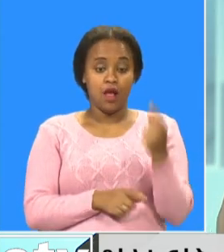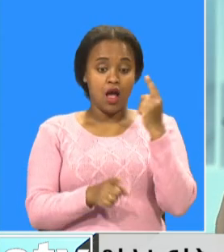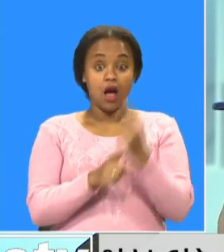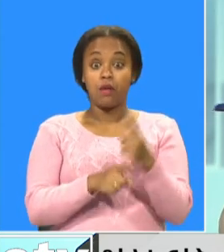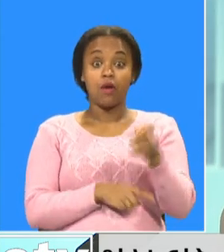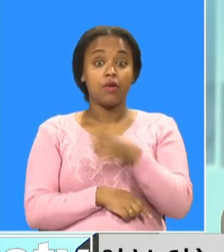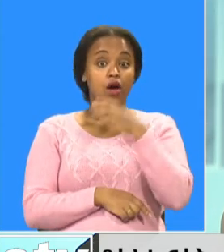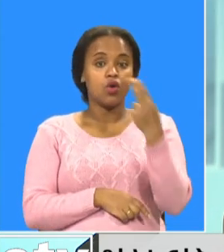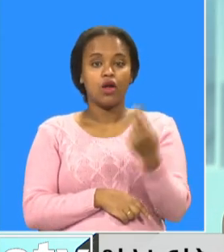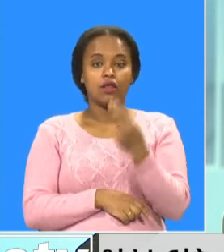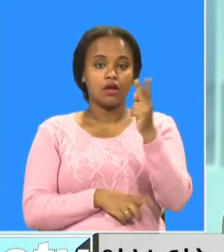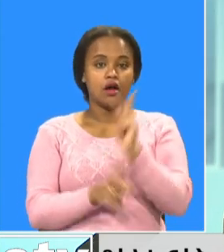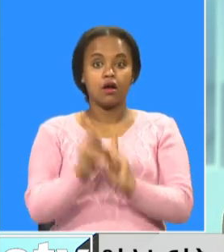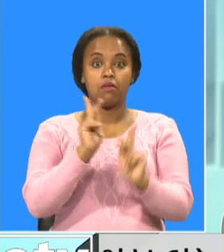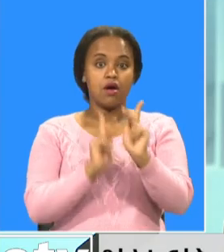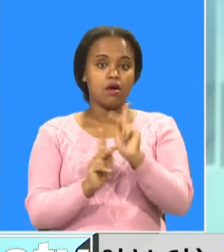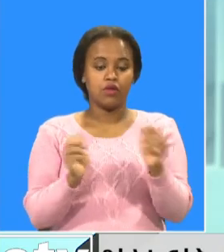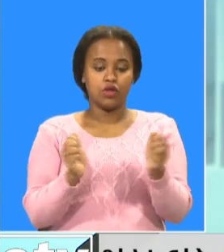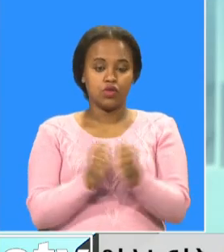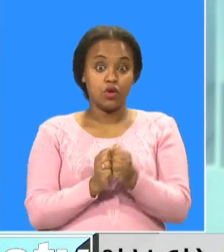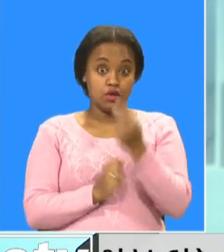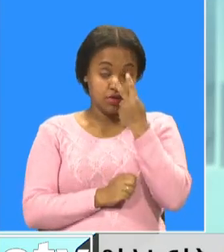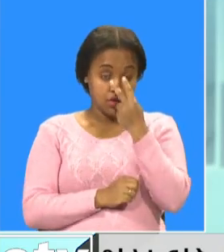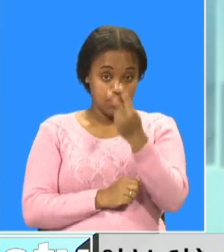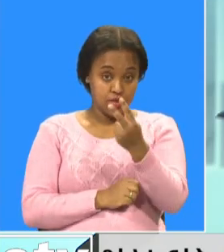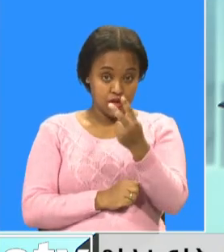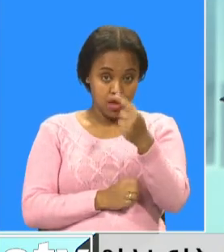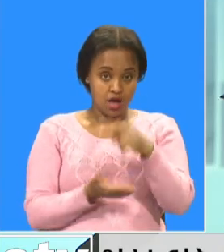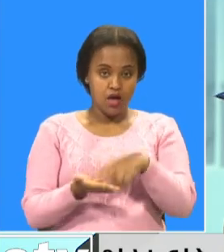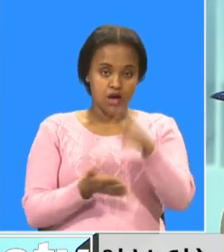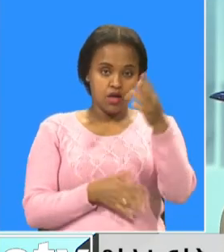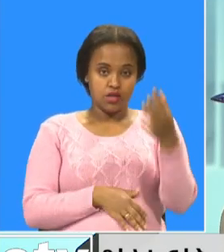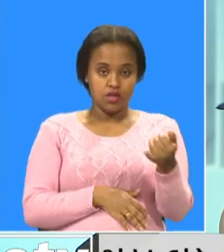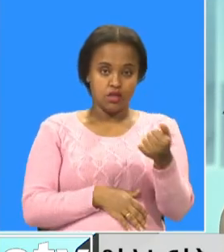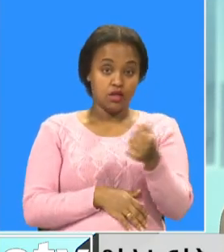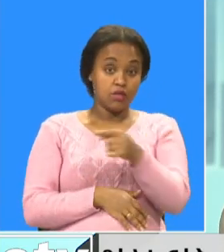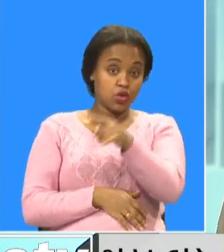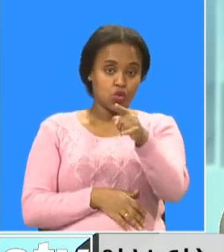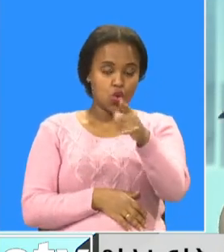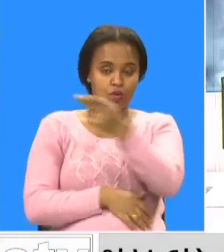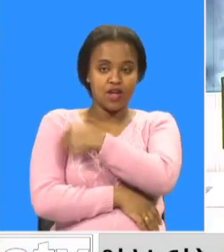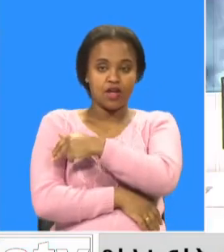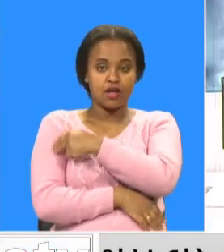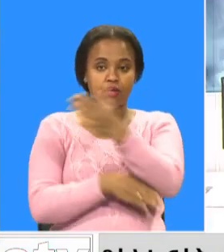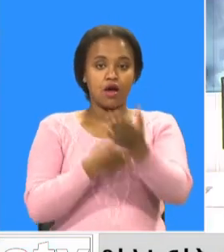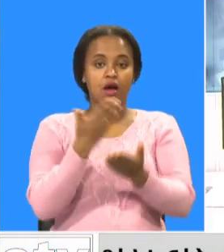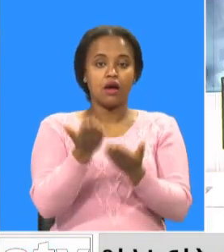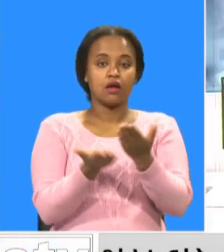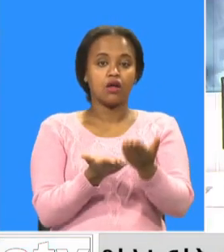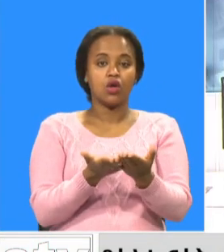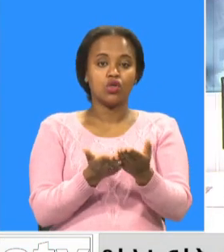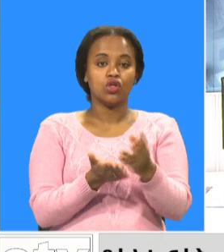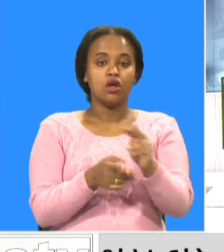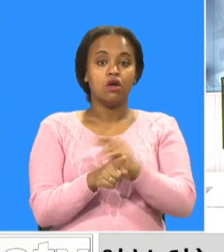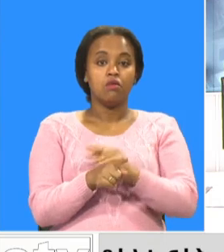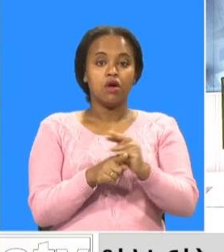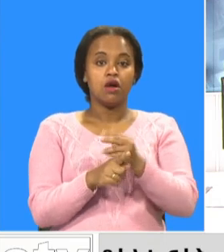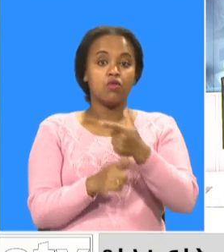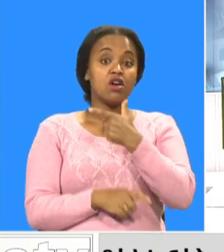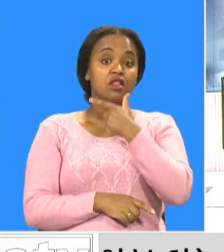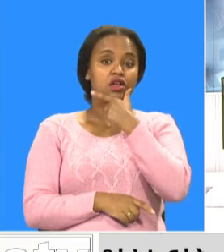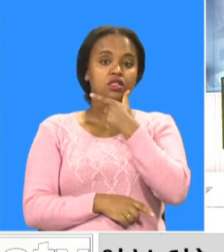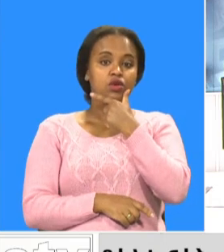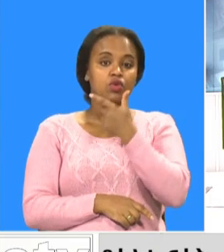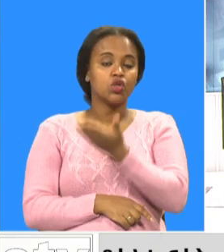አግባብ ያልሆነ ያጠቃቀም ማህበረሰቡ ጋር እንደሚስተዋል አንስተው ነበር። ምናልባት እርሶም እንደ ህክምና መገልገያዎች ባለሙያ የታዘቧቸው